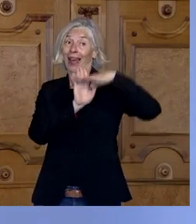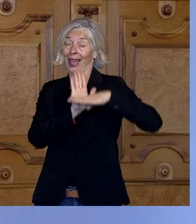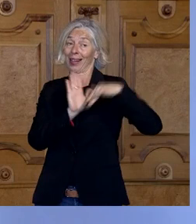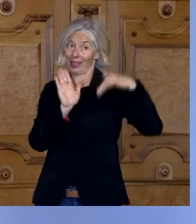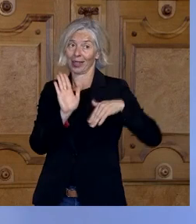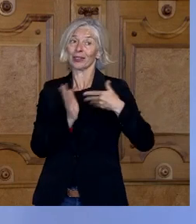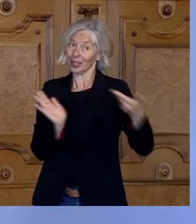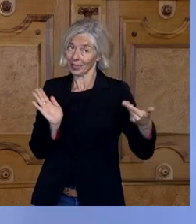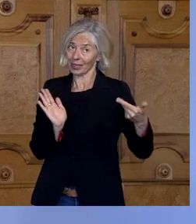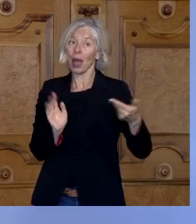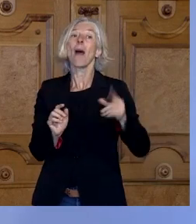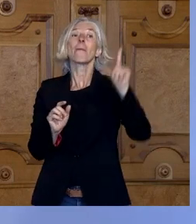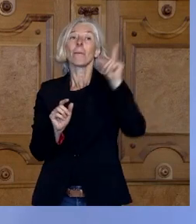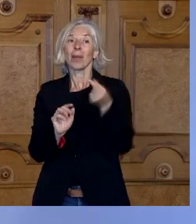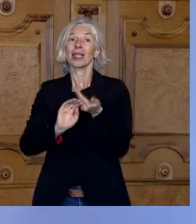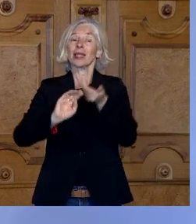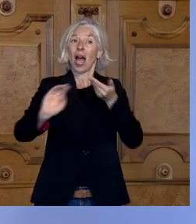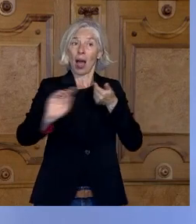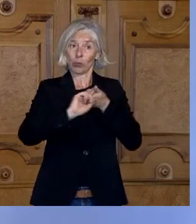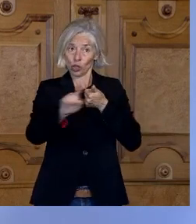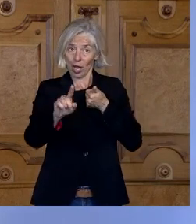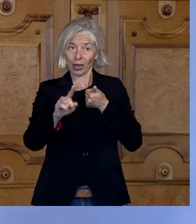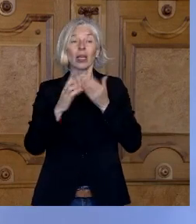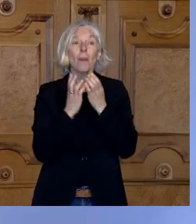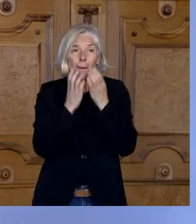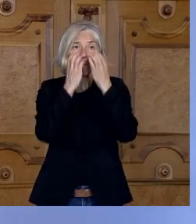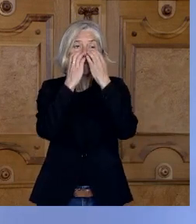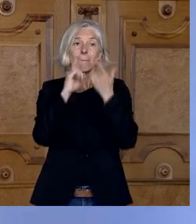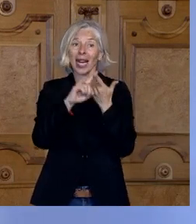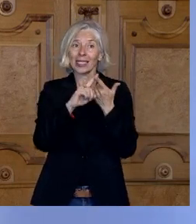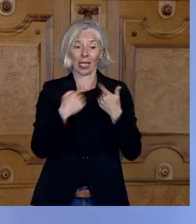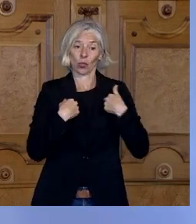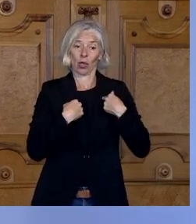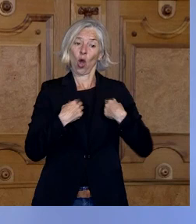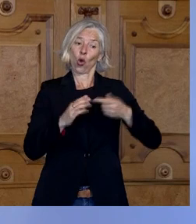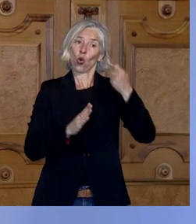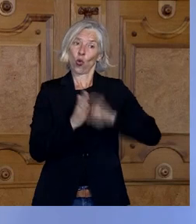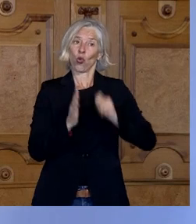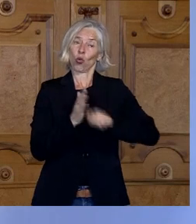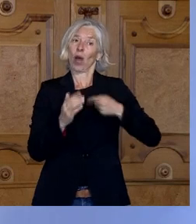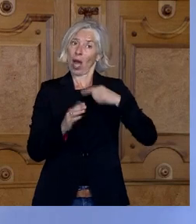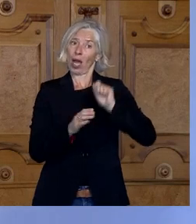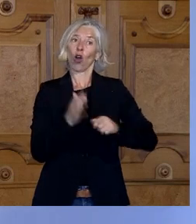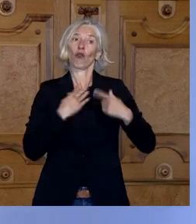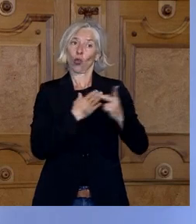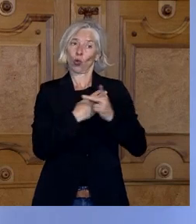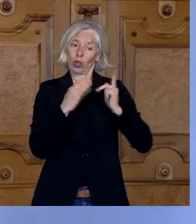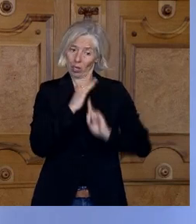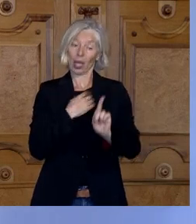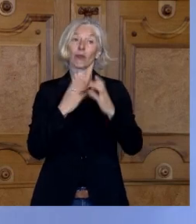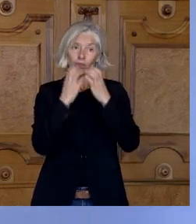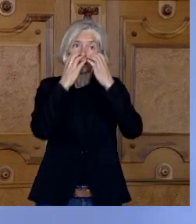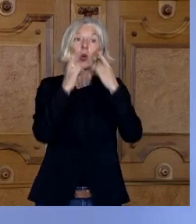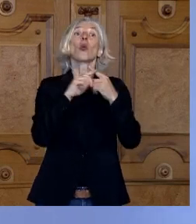Mindestabstände müssen eingehalten werden. Mund-Nase-Bedeckung bei Kunden und Personal ist Pflicht, genauso wie auch ein Schutz-